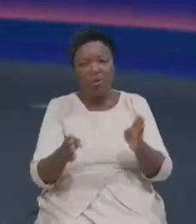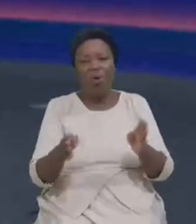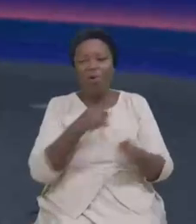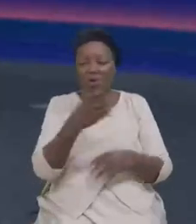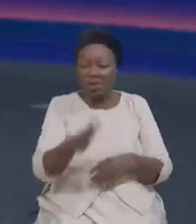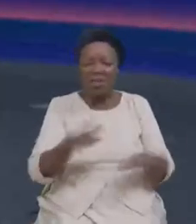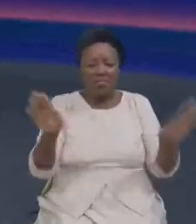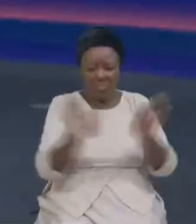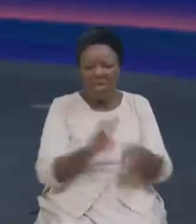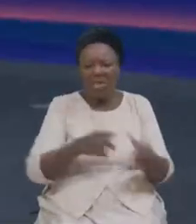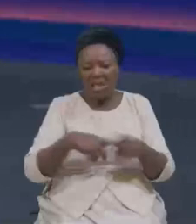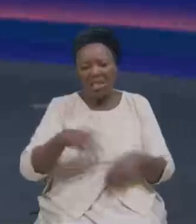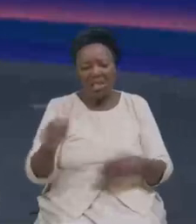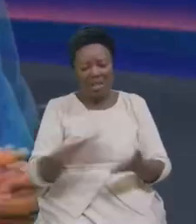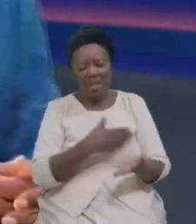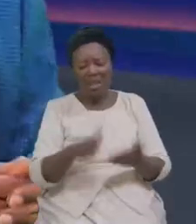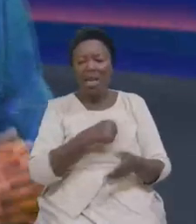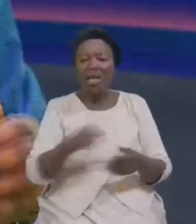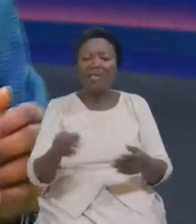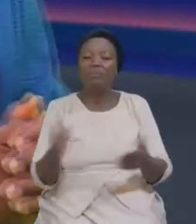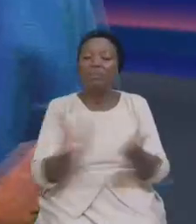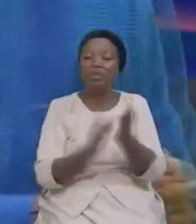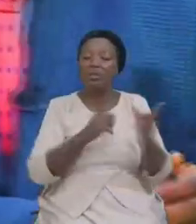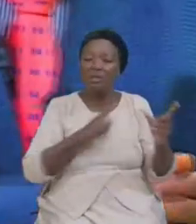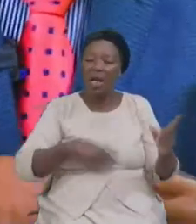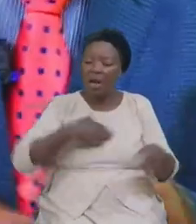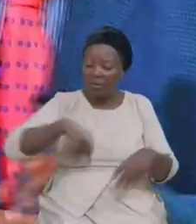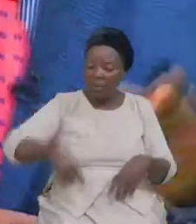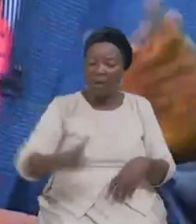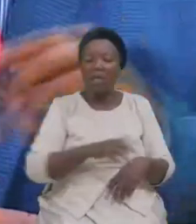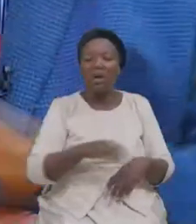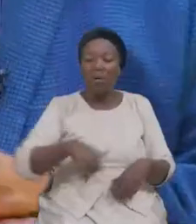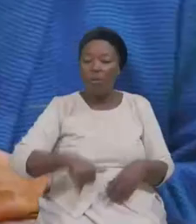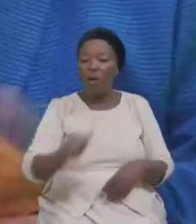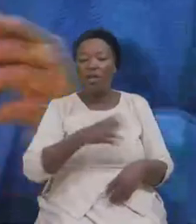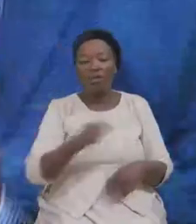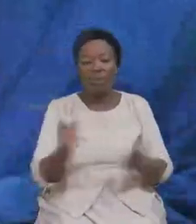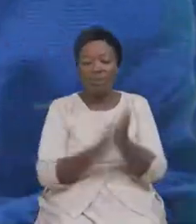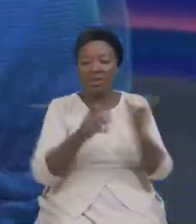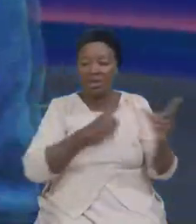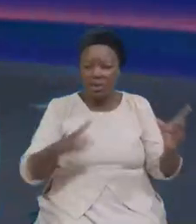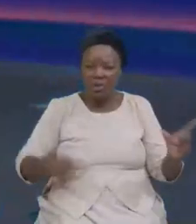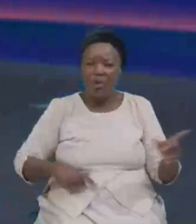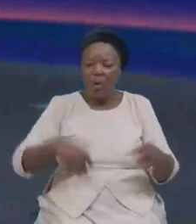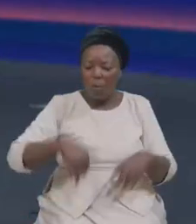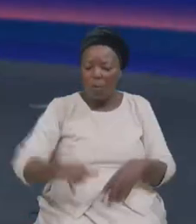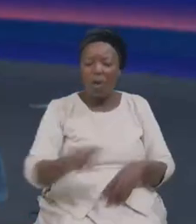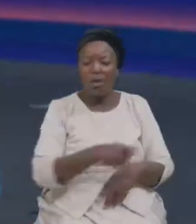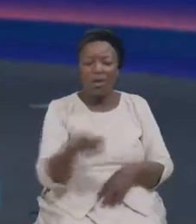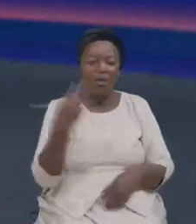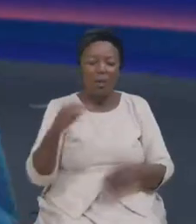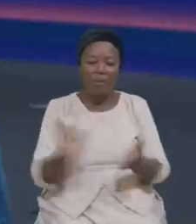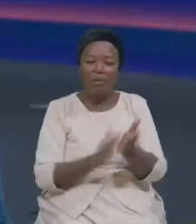loué Dieu. Et pendant qu'ils louaient Dieu, c'est ça, c'est le secret. Pendant qu'ils louaient Dieu,